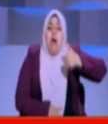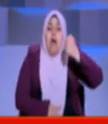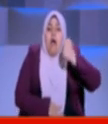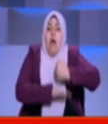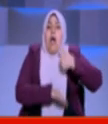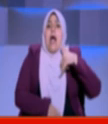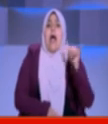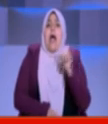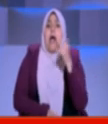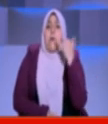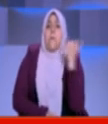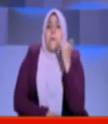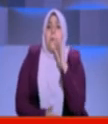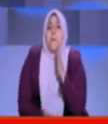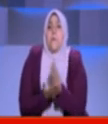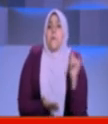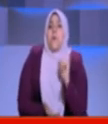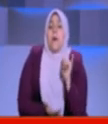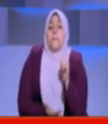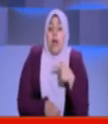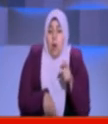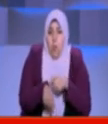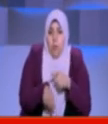مهمة. الفترة الماضية